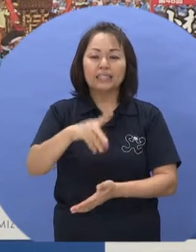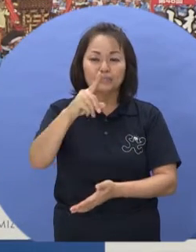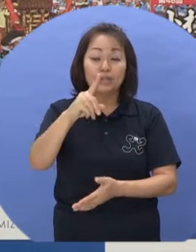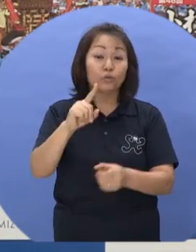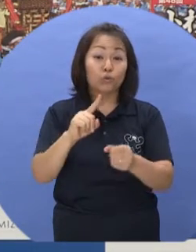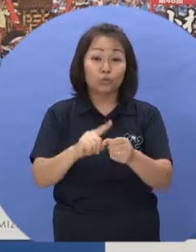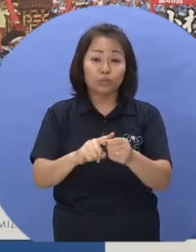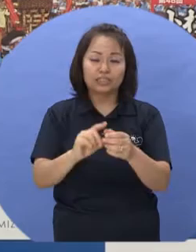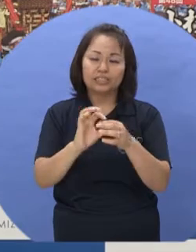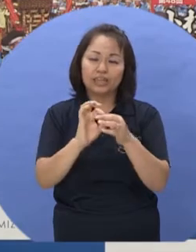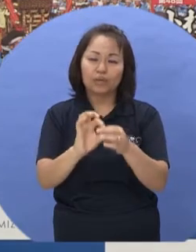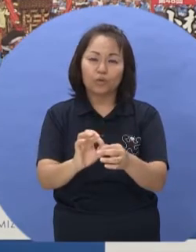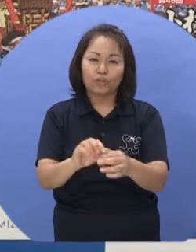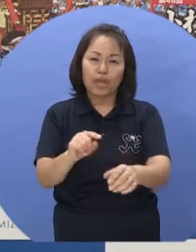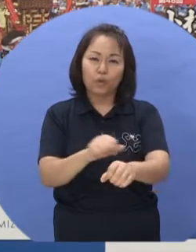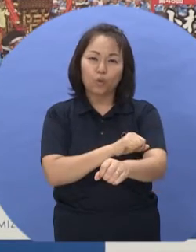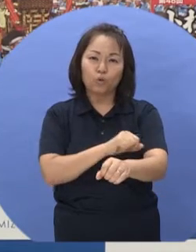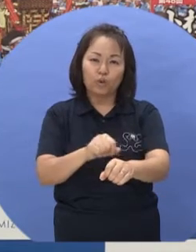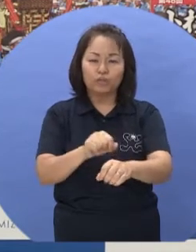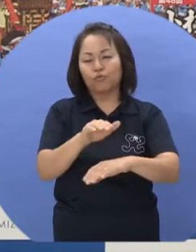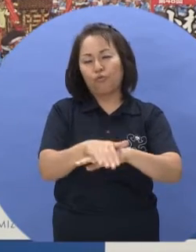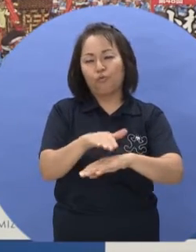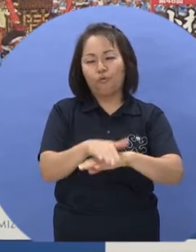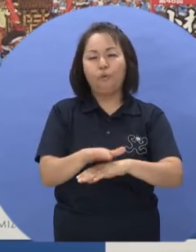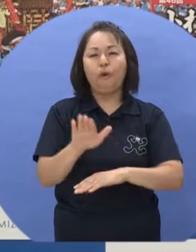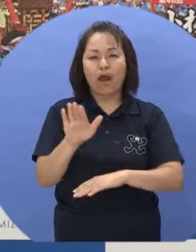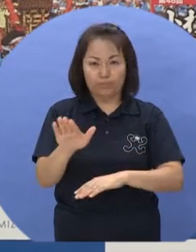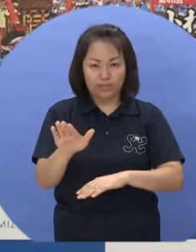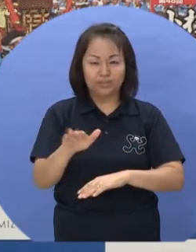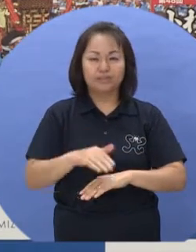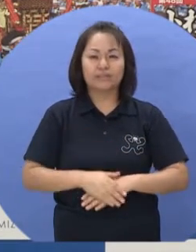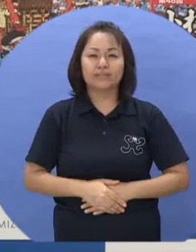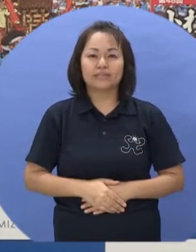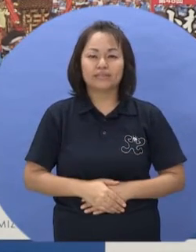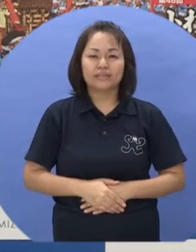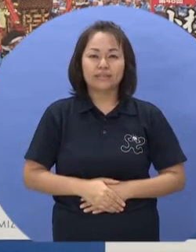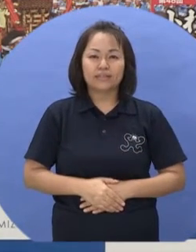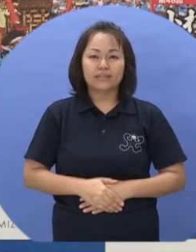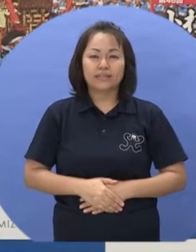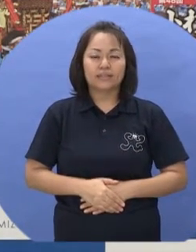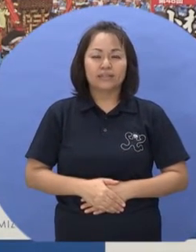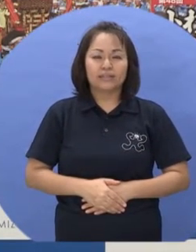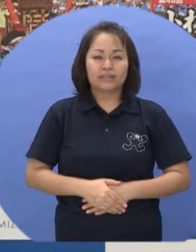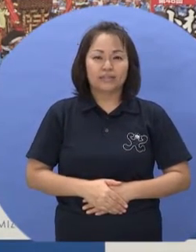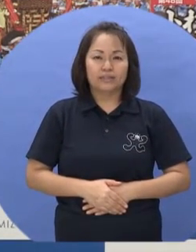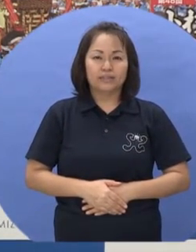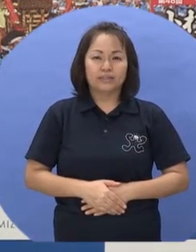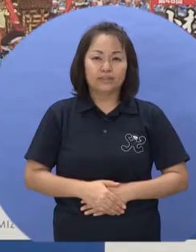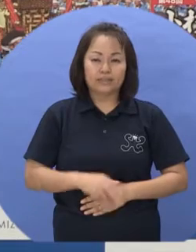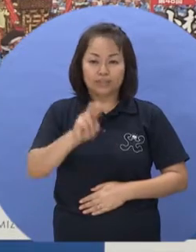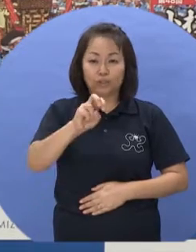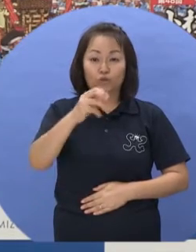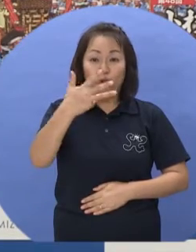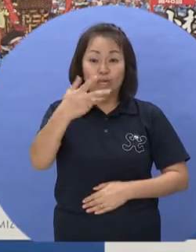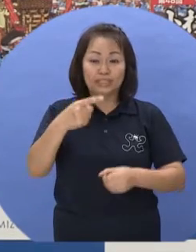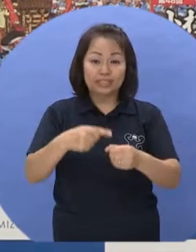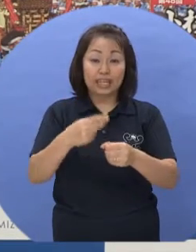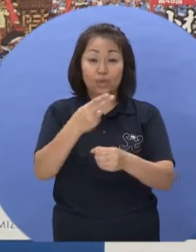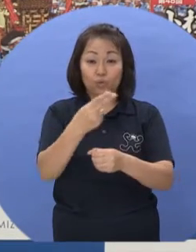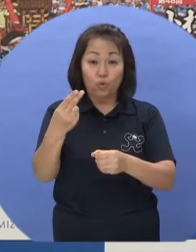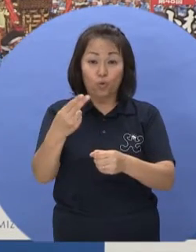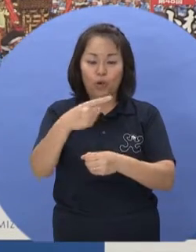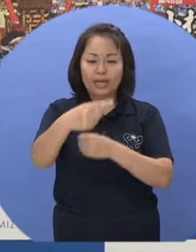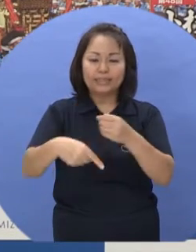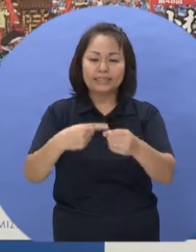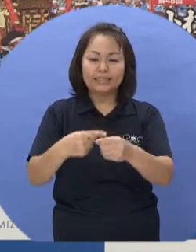で特例措置を設けさせていただくことにしております。つまり今年度につきましては1年以